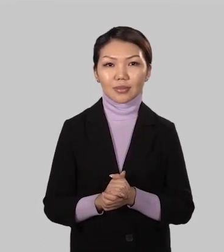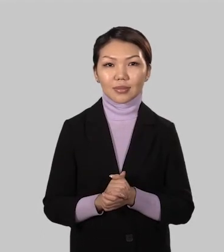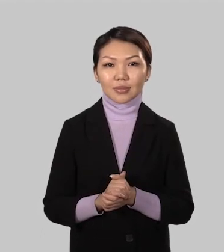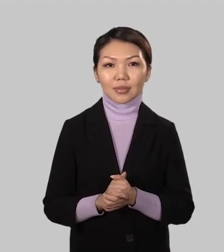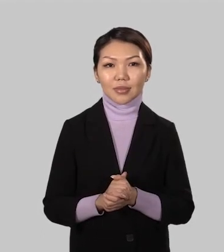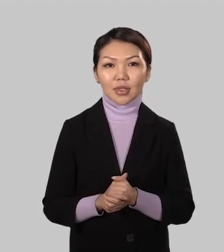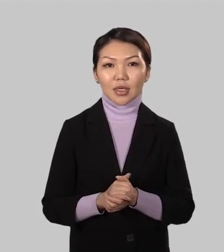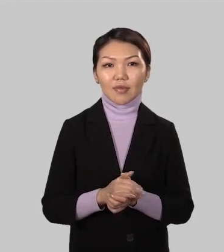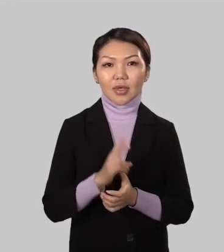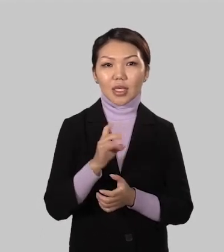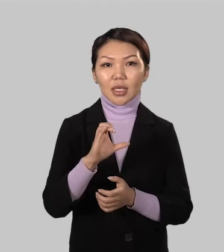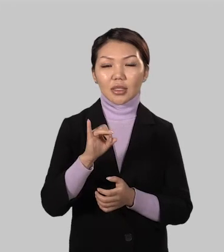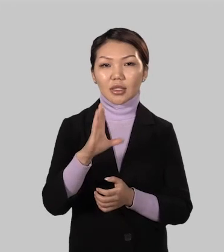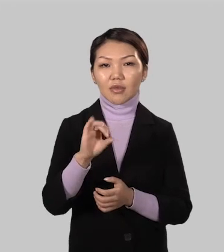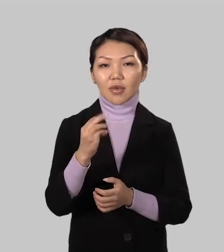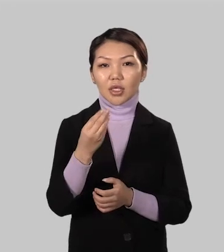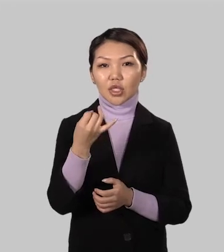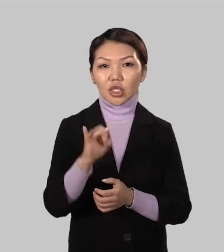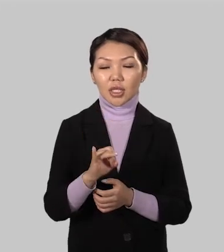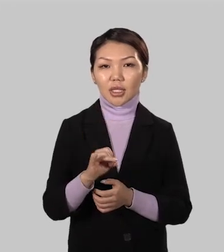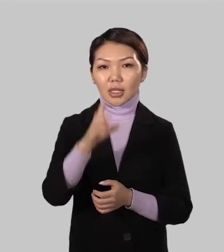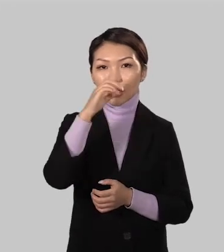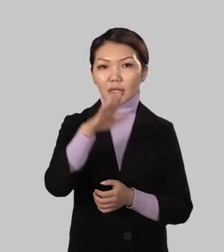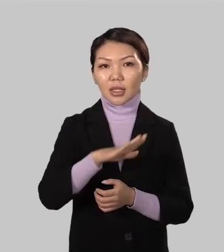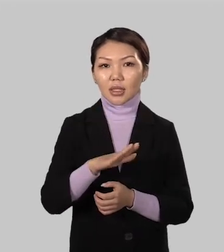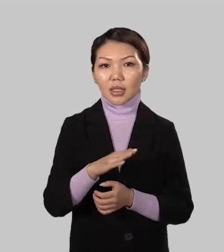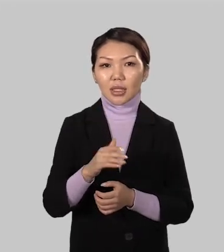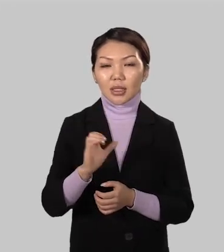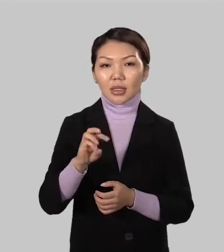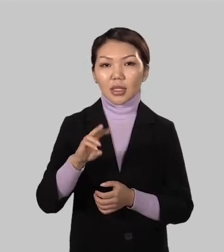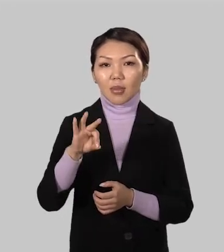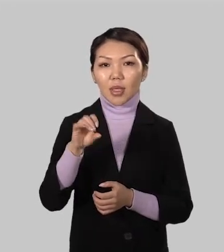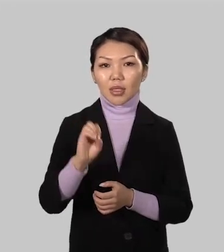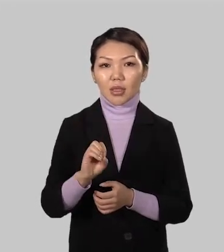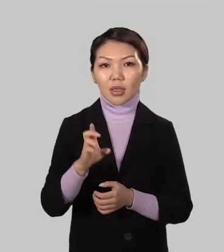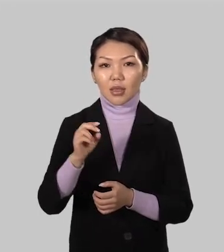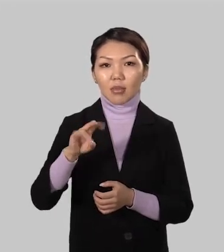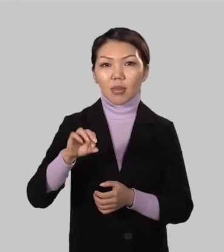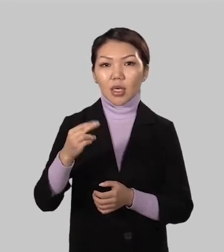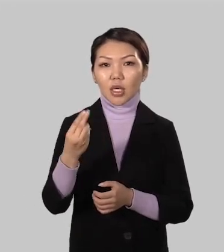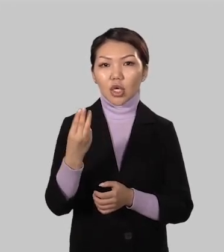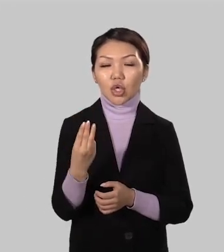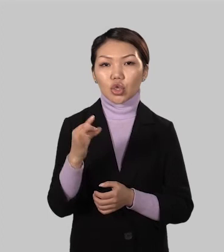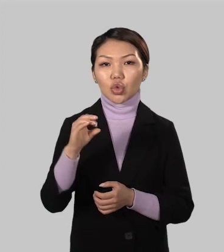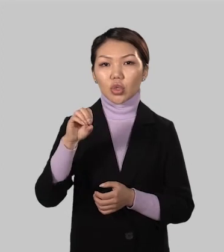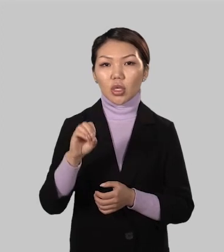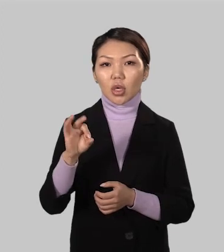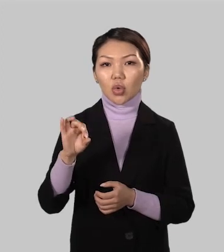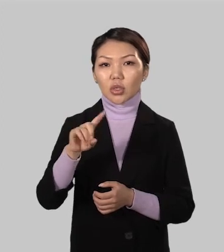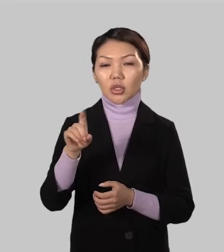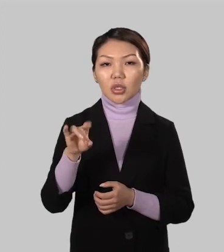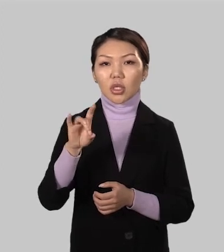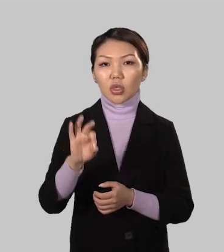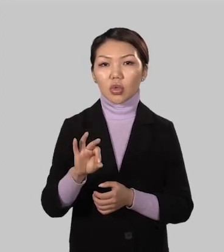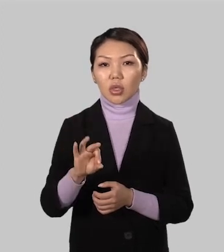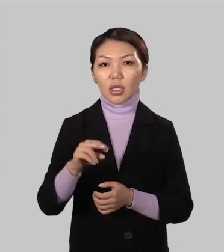в красивейший стране самое большое озеро климат